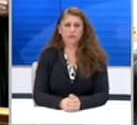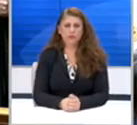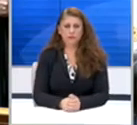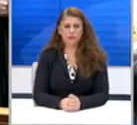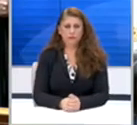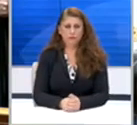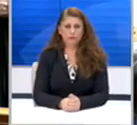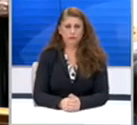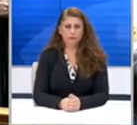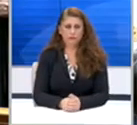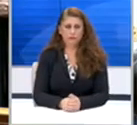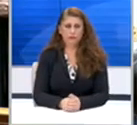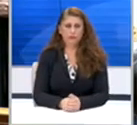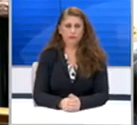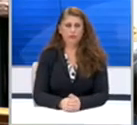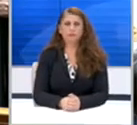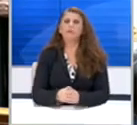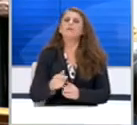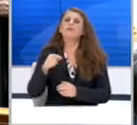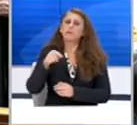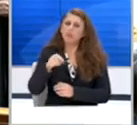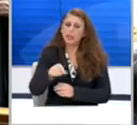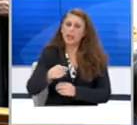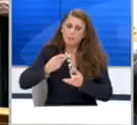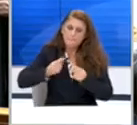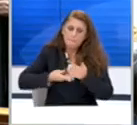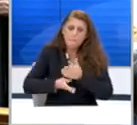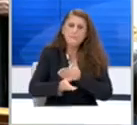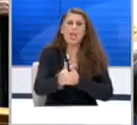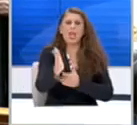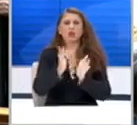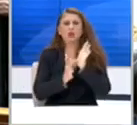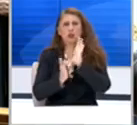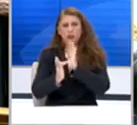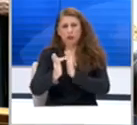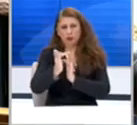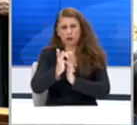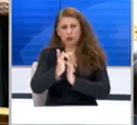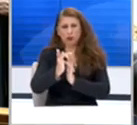Άγιον και δι' αυτόν την